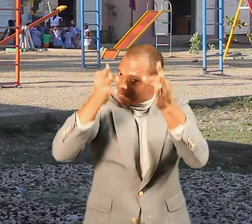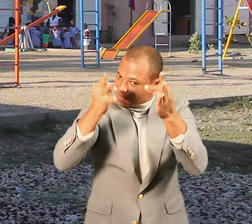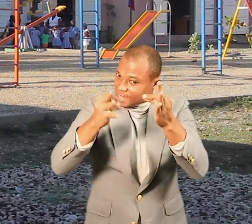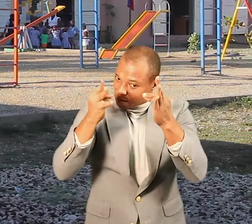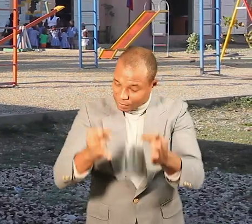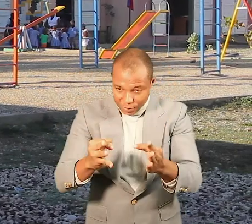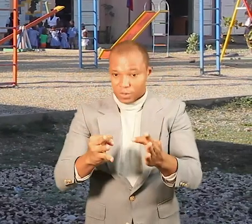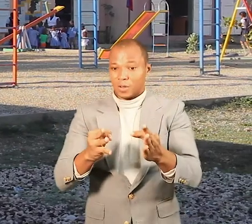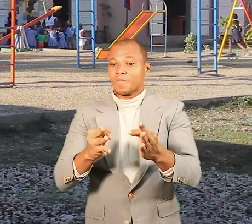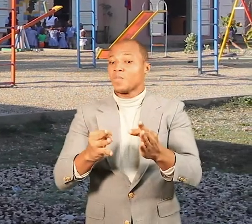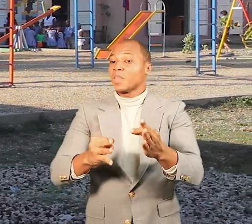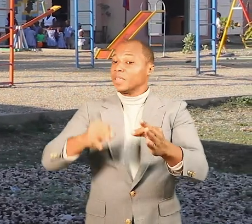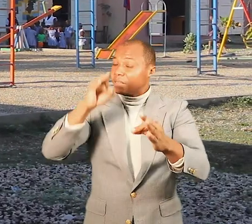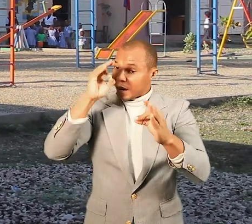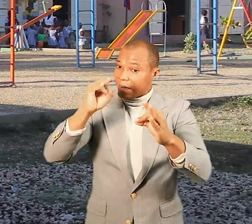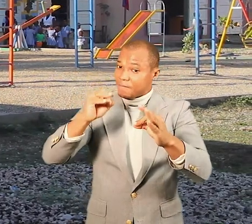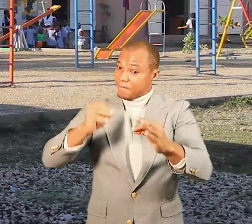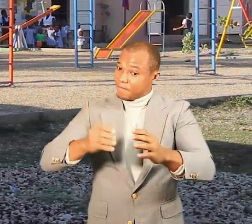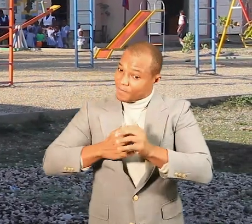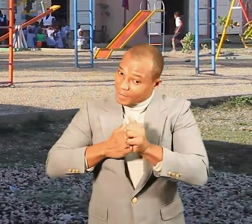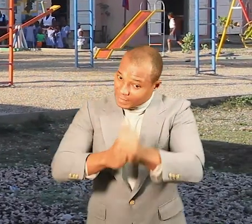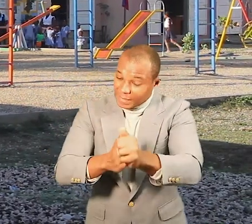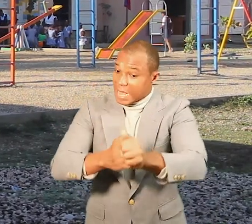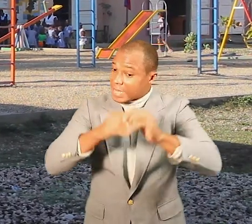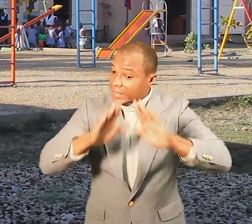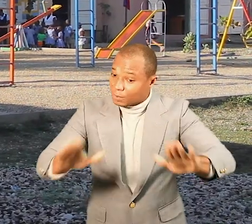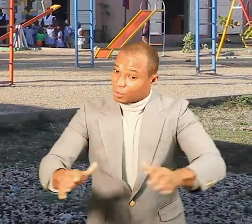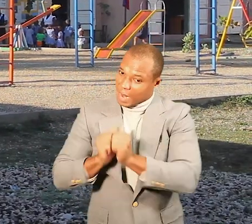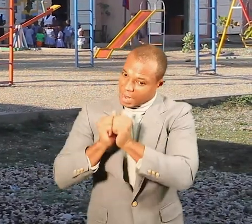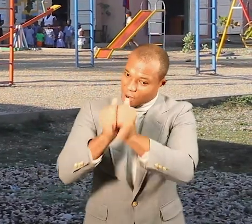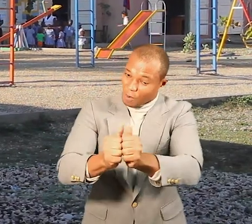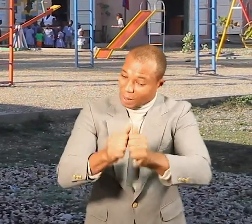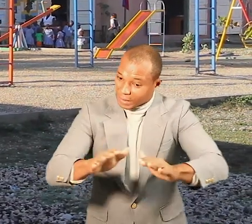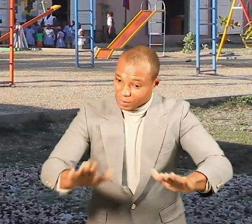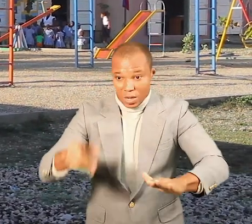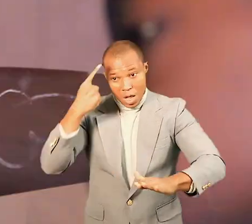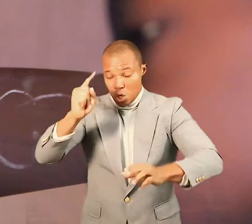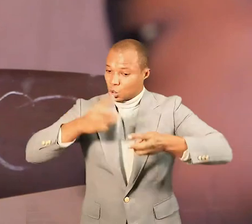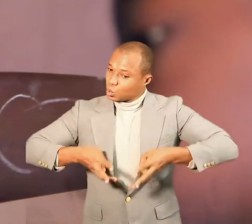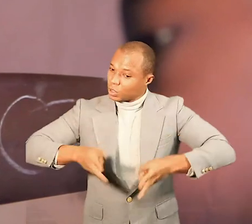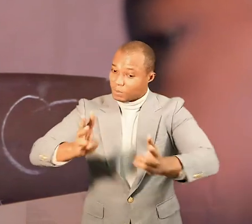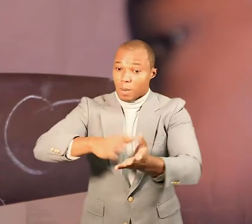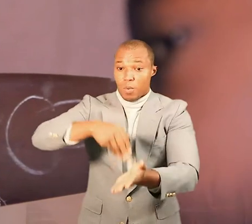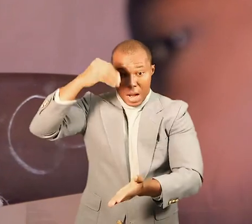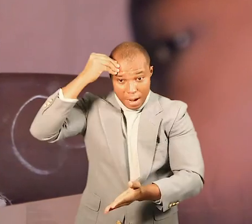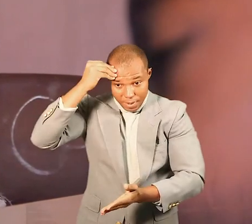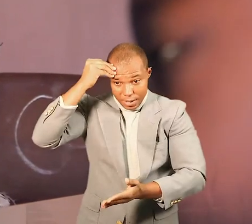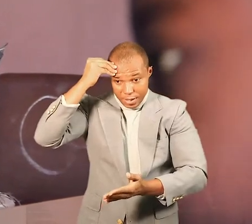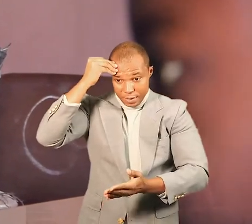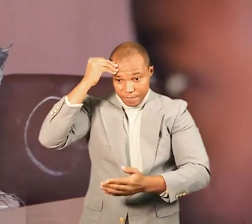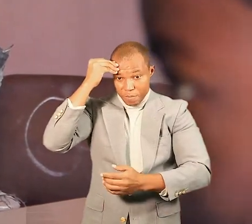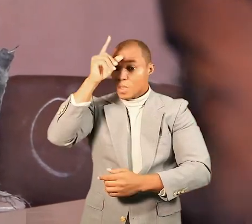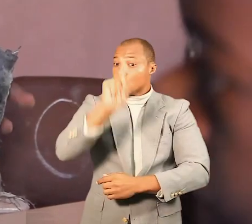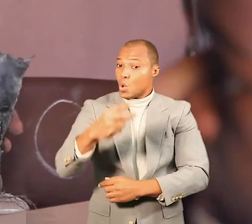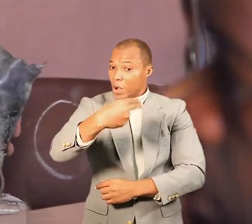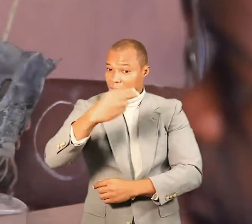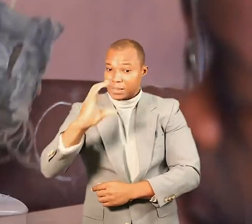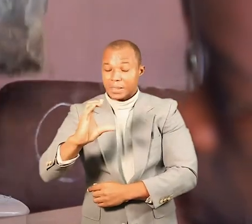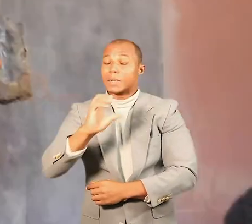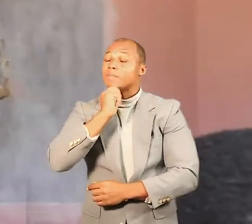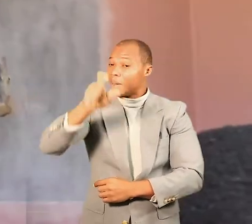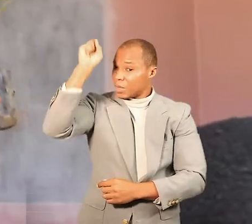et détermination, c'est parmi les gros outils qui capable guider yo nan accompagner timoun yo sou chemin apprentissage